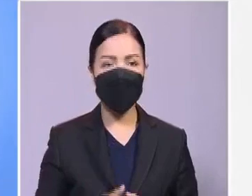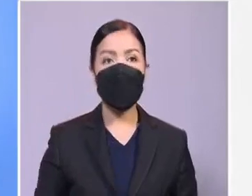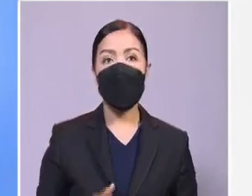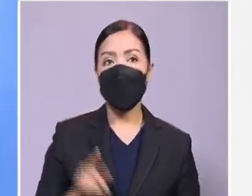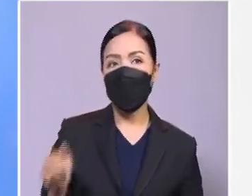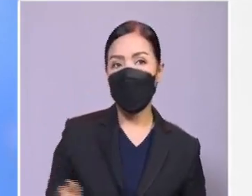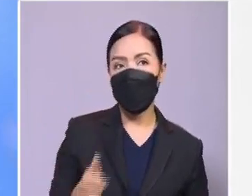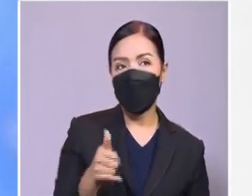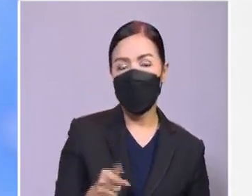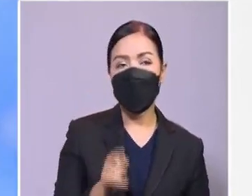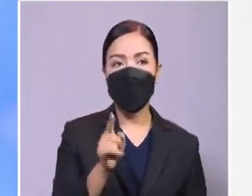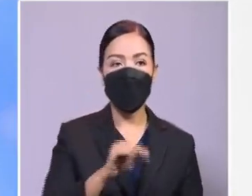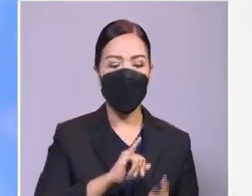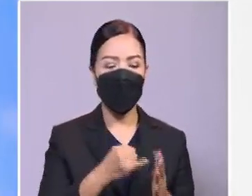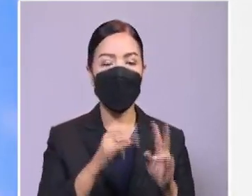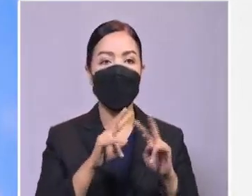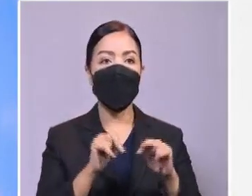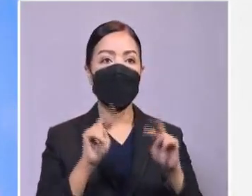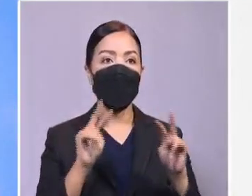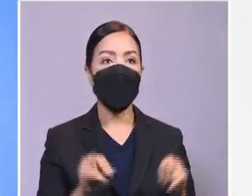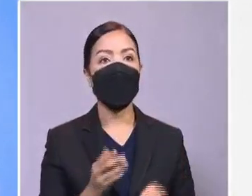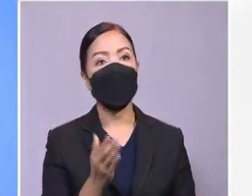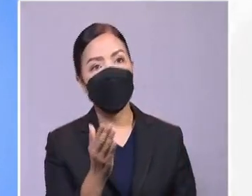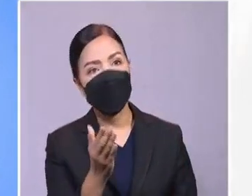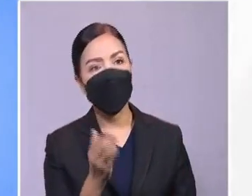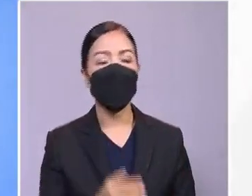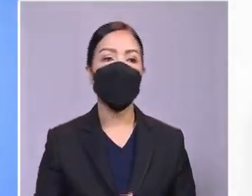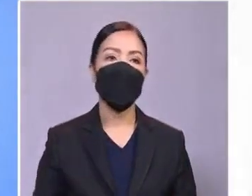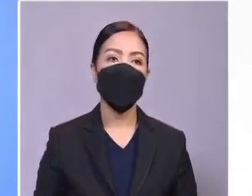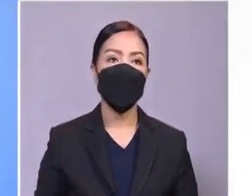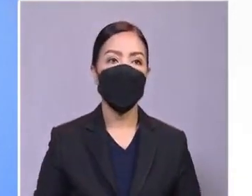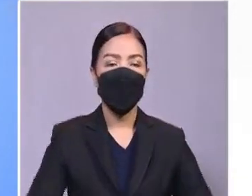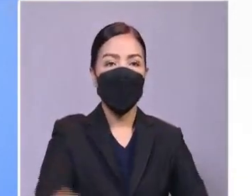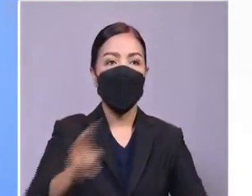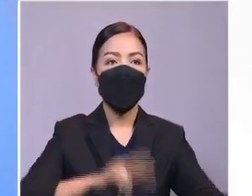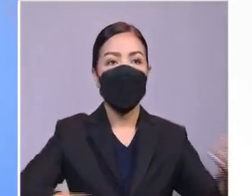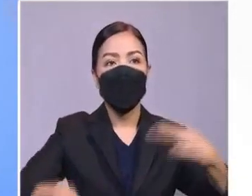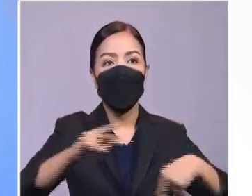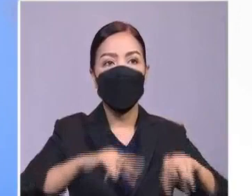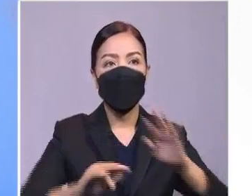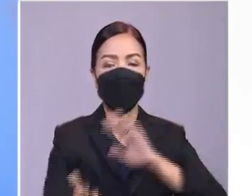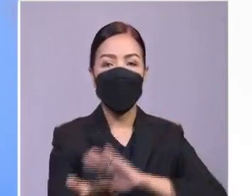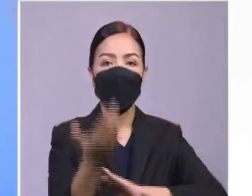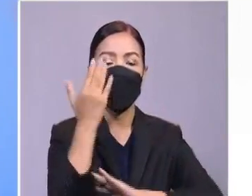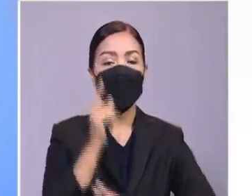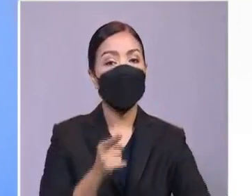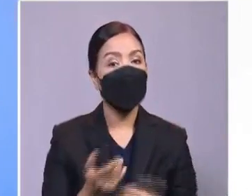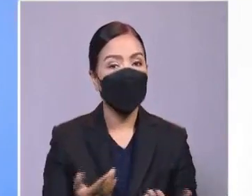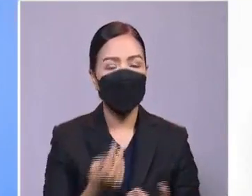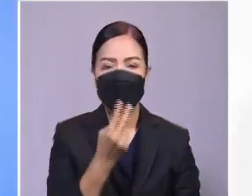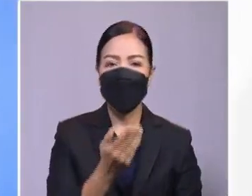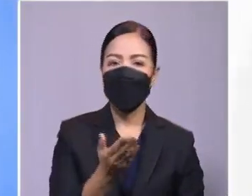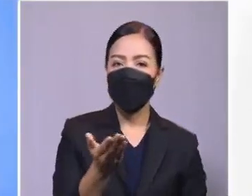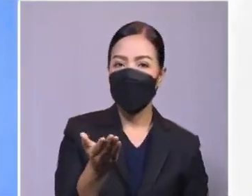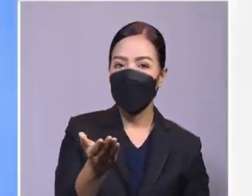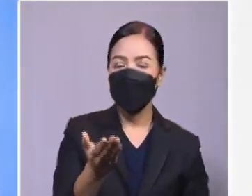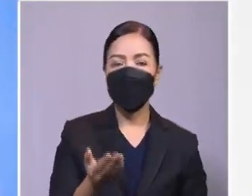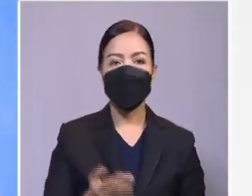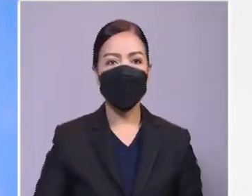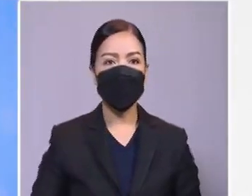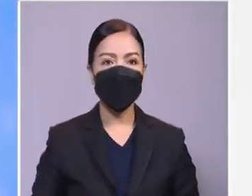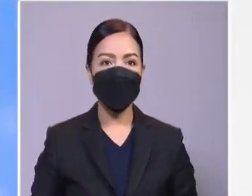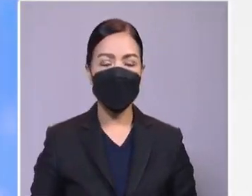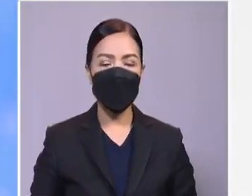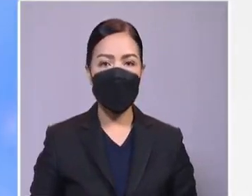ประปานะฮะตรงจังหวัดนนทบุรีเป็นรอยต่อกทมไปติดตามสำรวจพื้นที่ล่าสุดตั้งแต่ช่วงเช้าและเป็นยังไงบ้างเดี๋ยวติดตามจากคุณรัตติยาเรือนขจรนะ